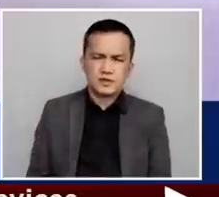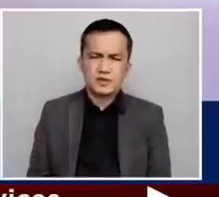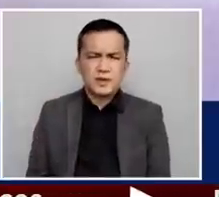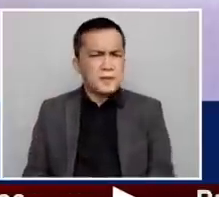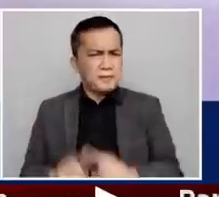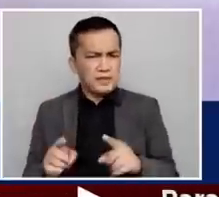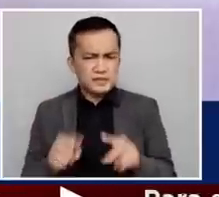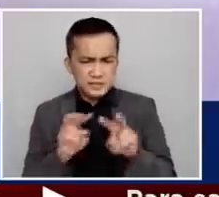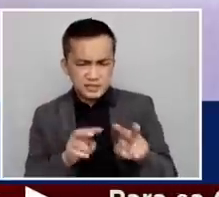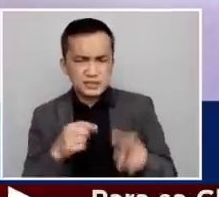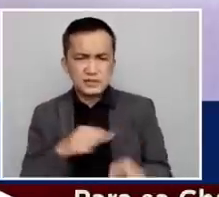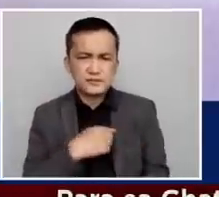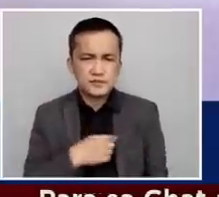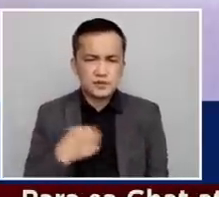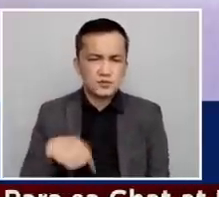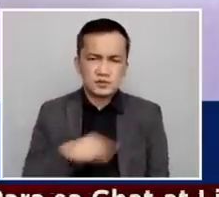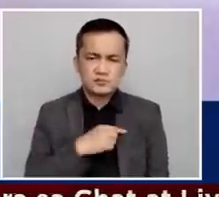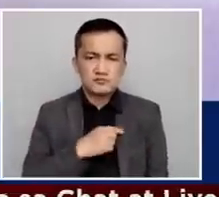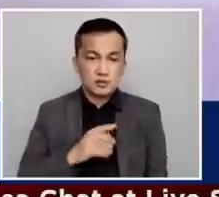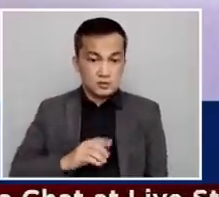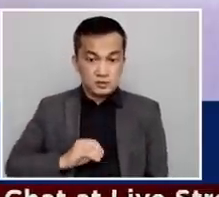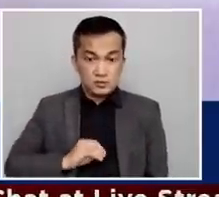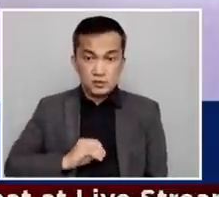I'm confident that we did not